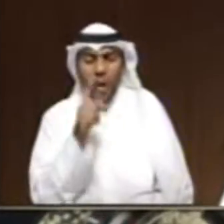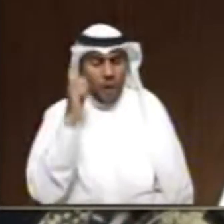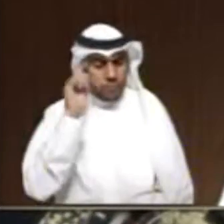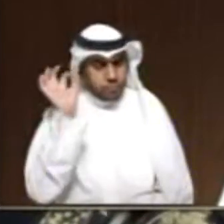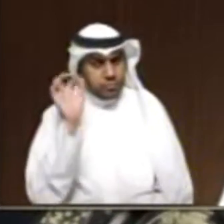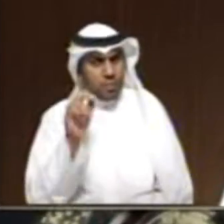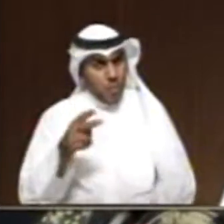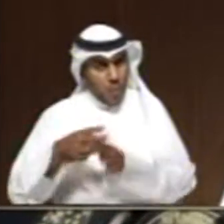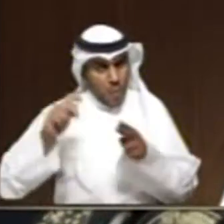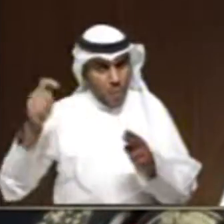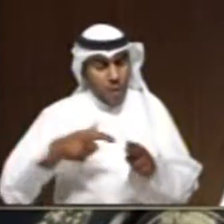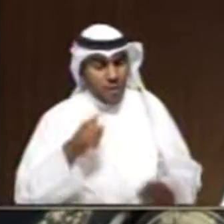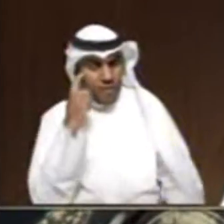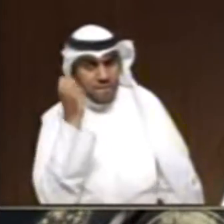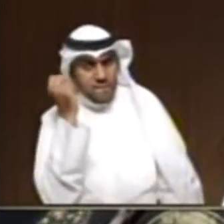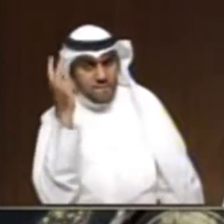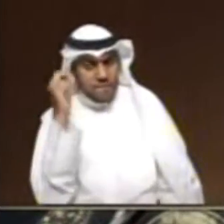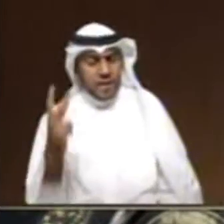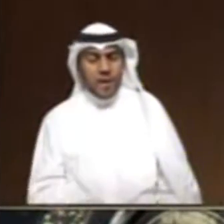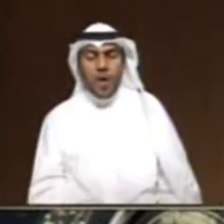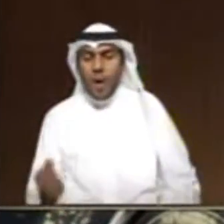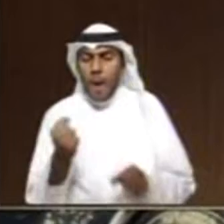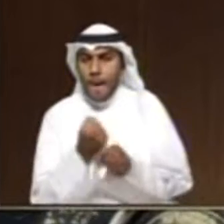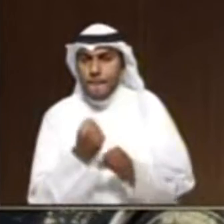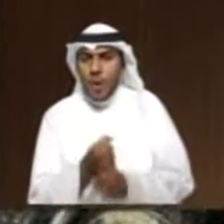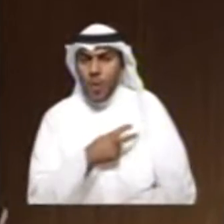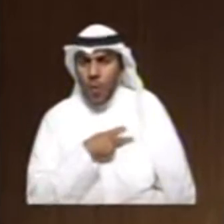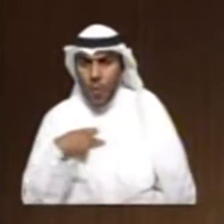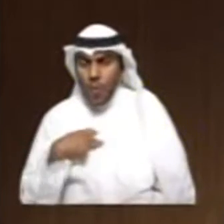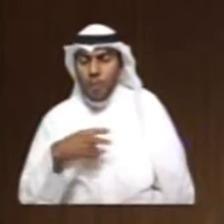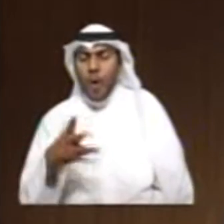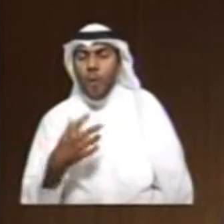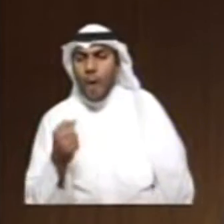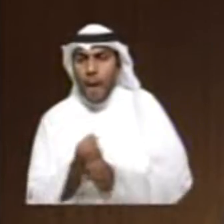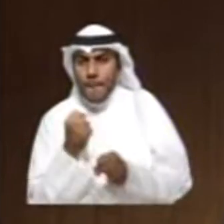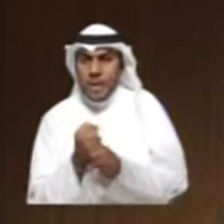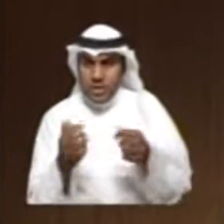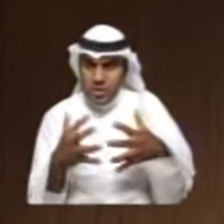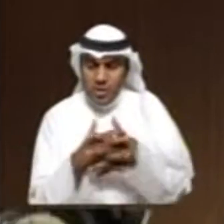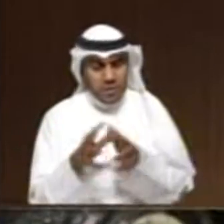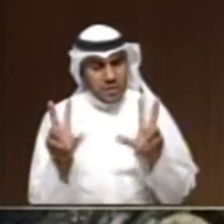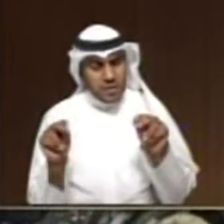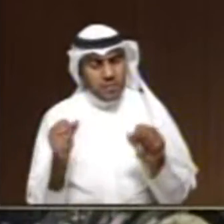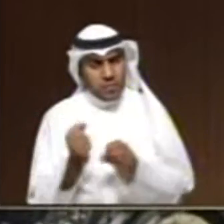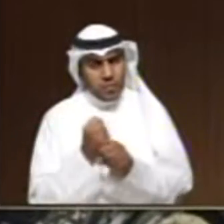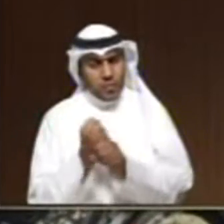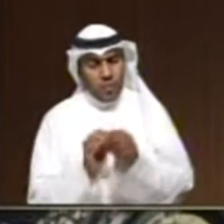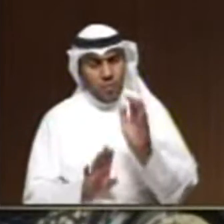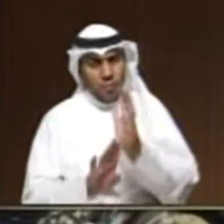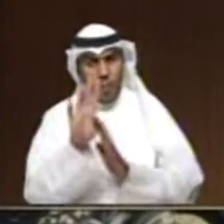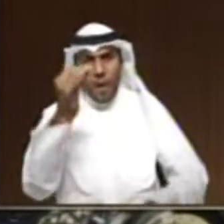الإنسان الكويتي، سواء كان موظف حكومي أو يعمل في القطاع الخاص. ووجدنا أننا نستطيع